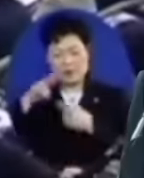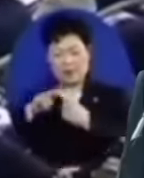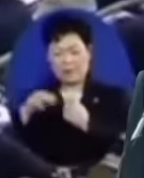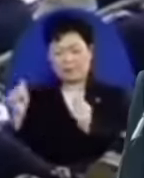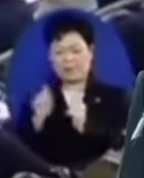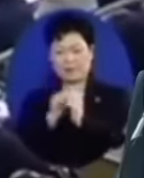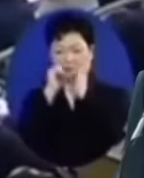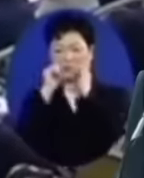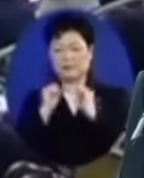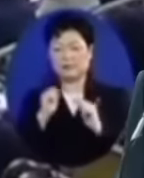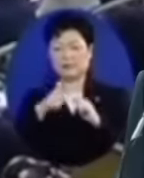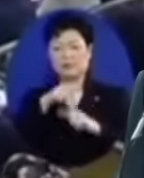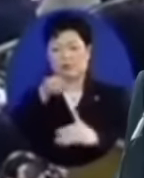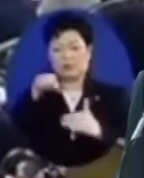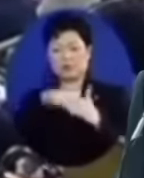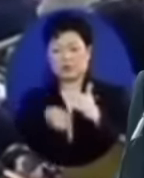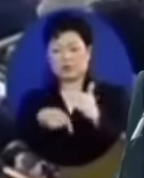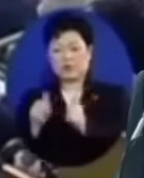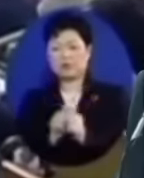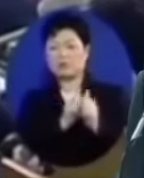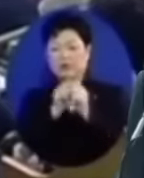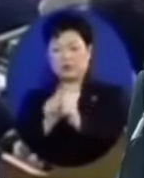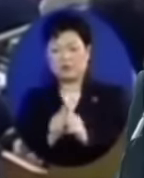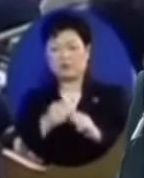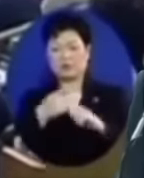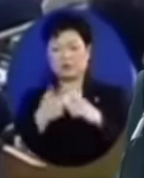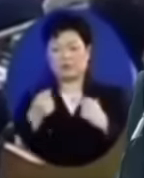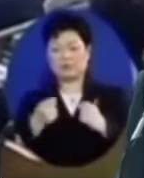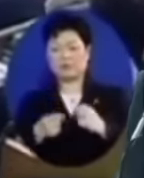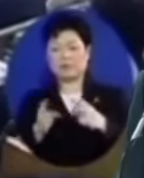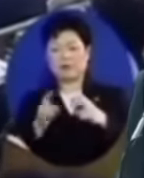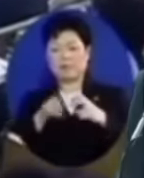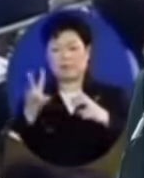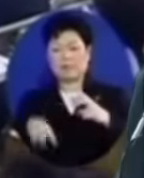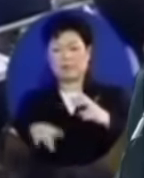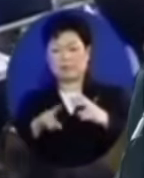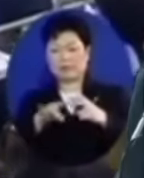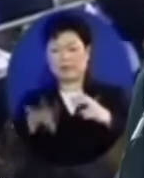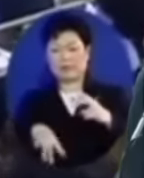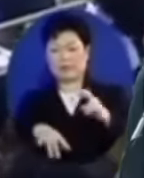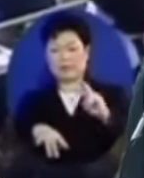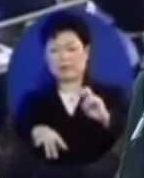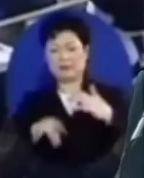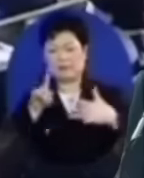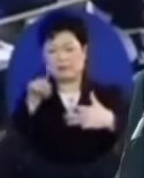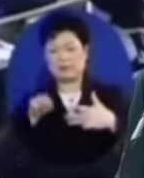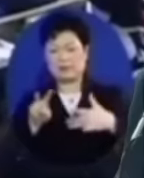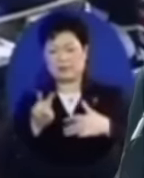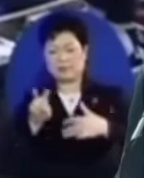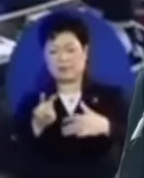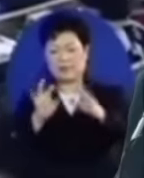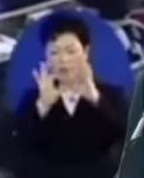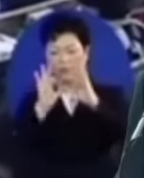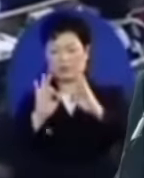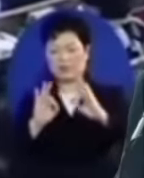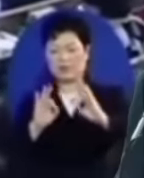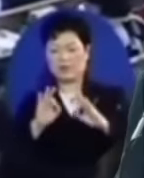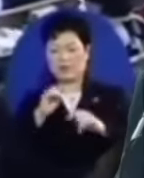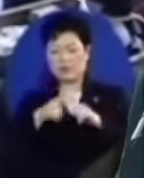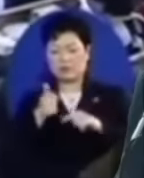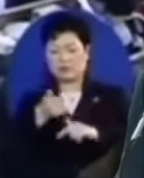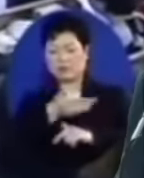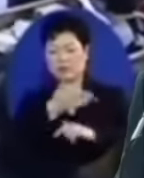것은 예수님이 우리 속에 동행하는 것입니다. 마태복음 28장 20절에 볼지어다 내가 세상 끝날까지